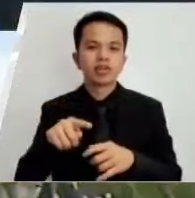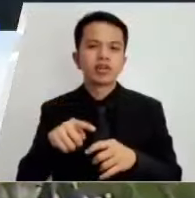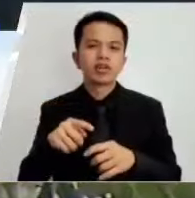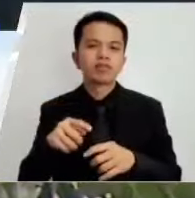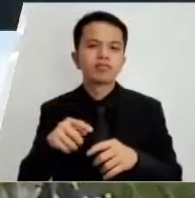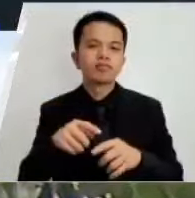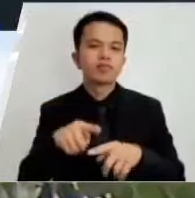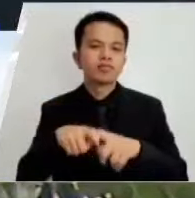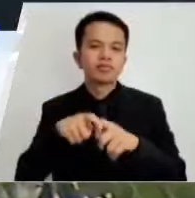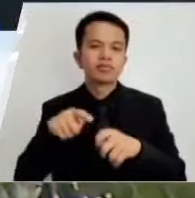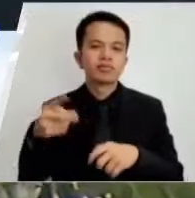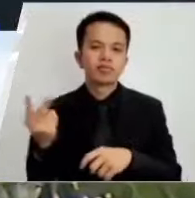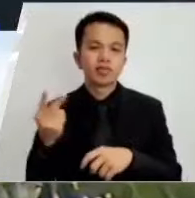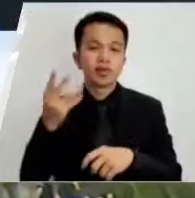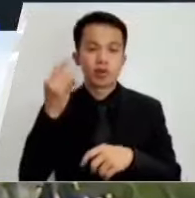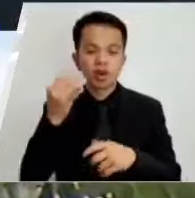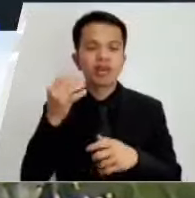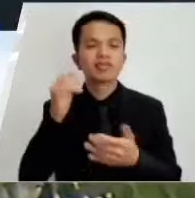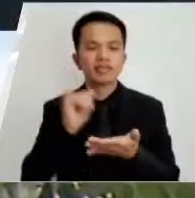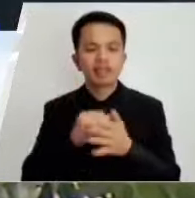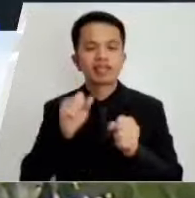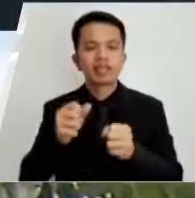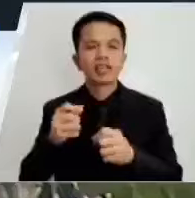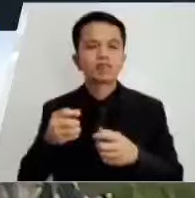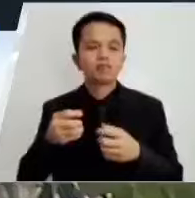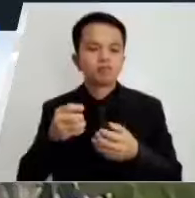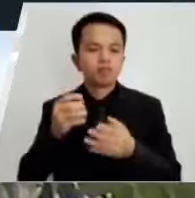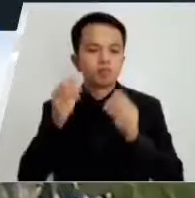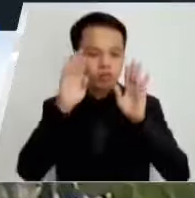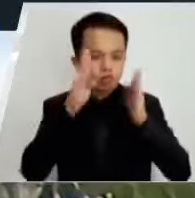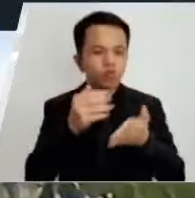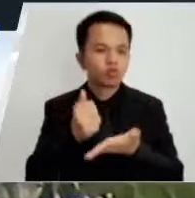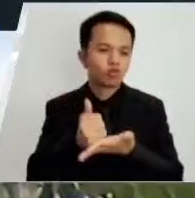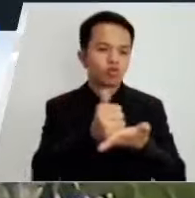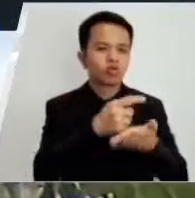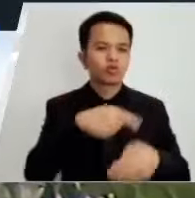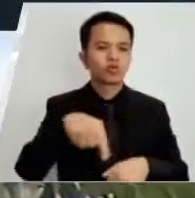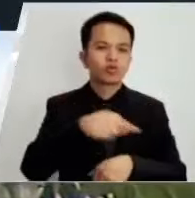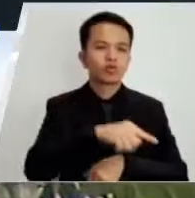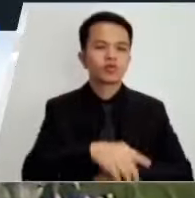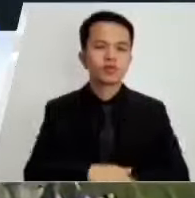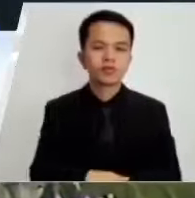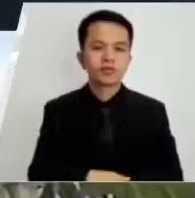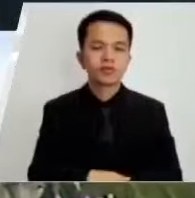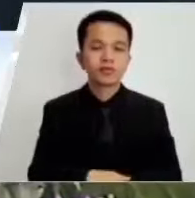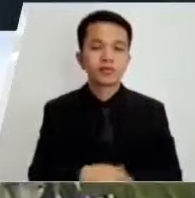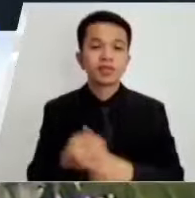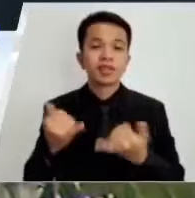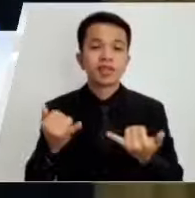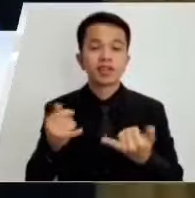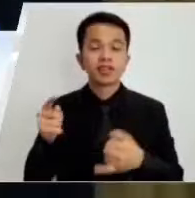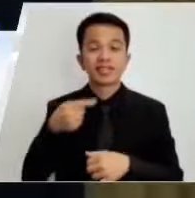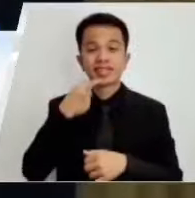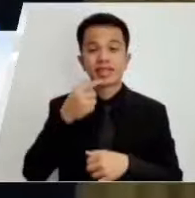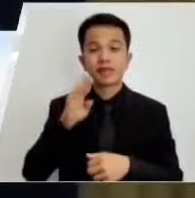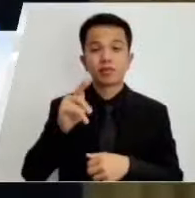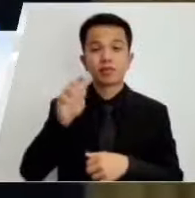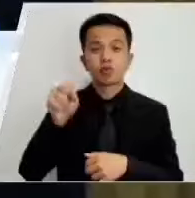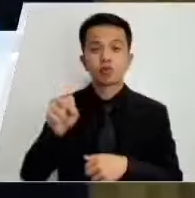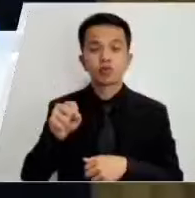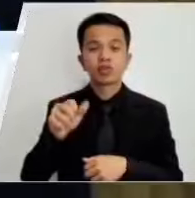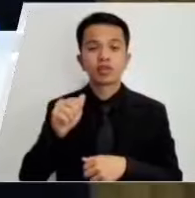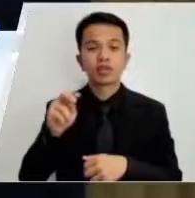nito, makakatulong sila sa mga movie worker. Ayon kay Boots Anson Rodrigo, chairperson